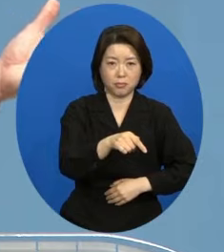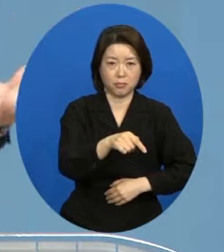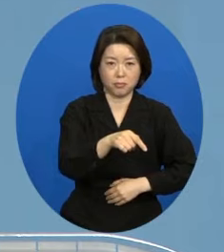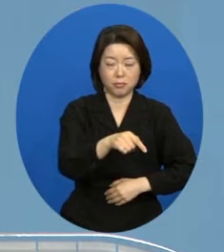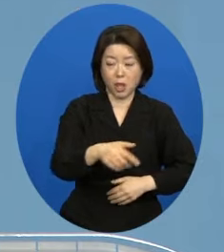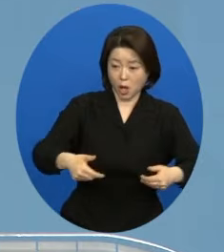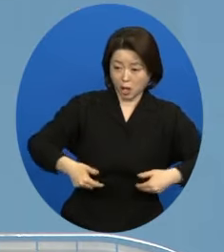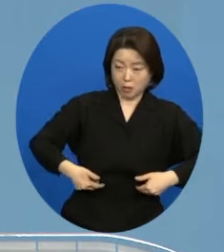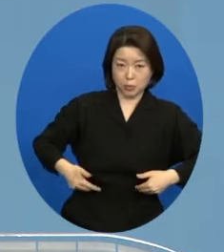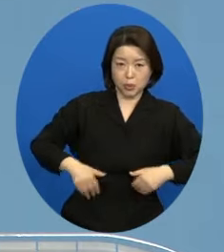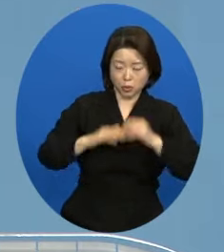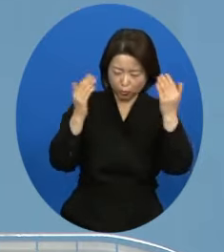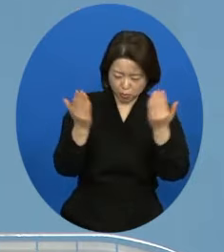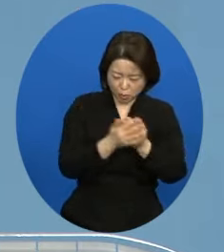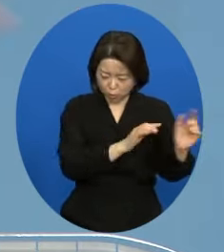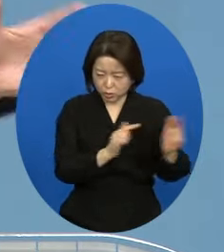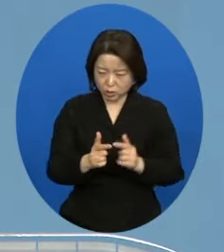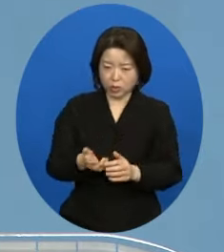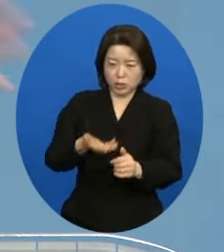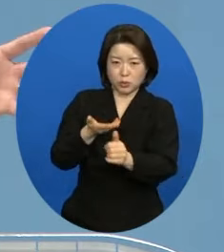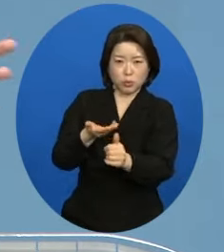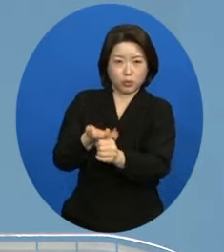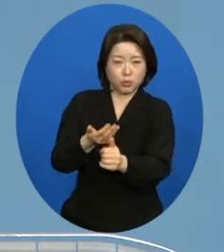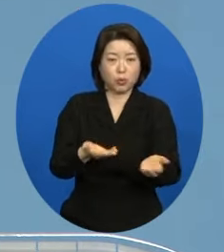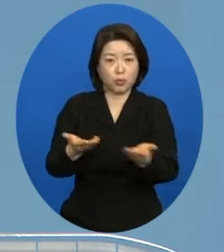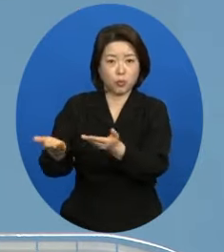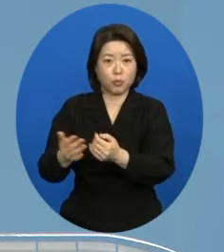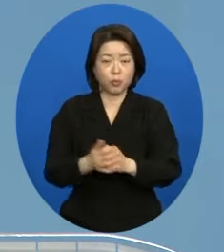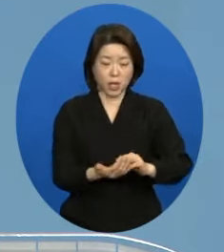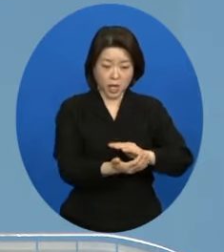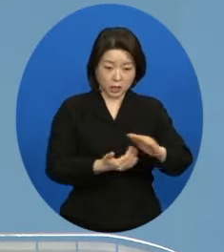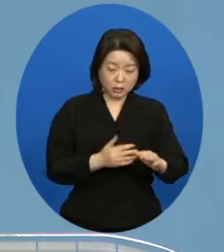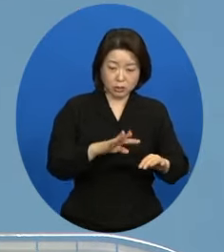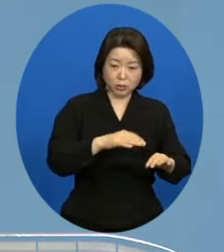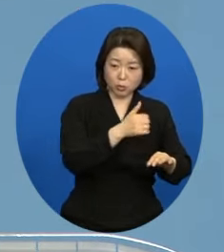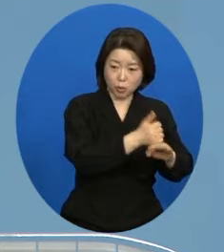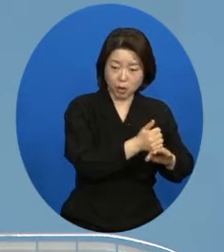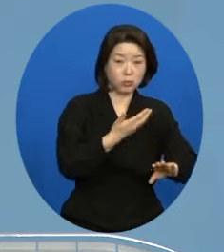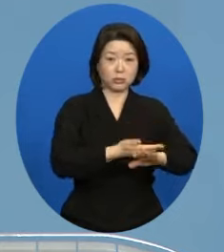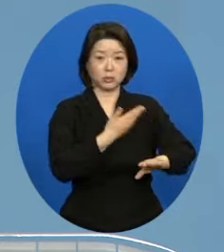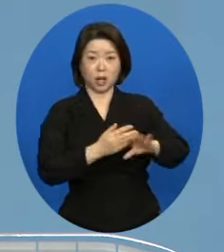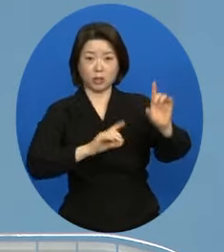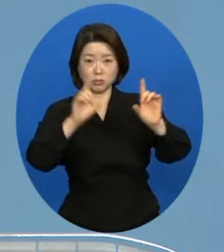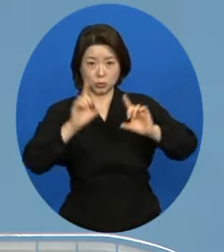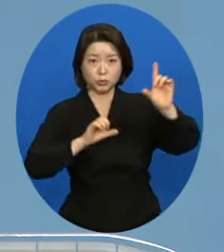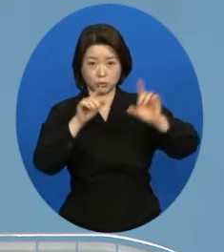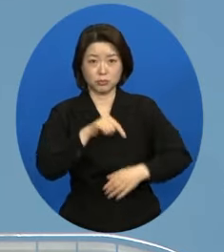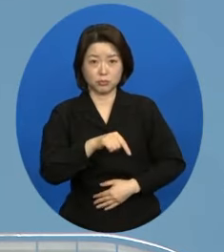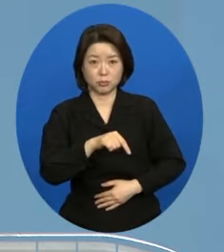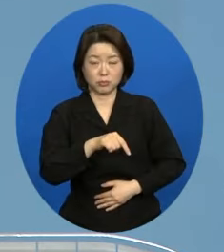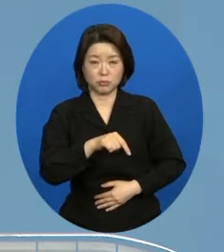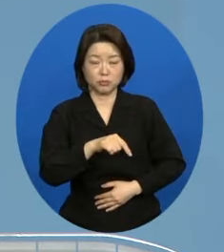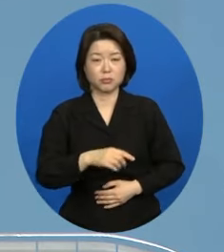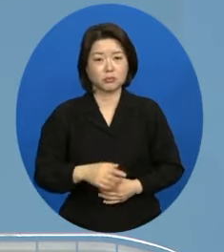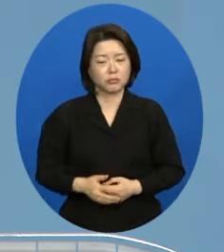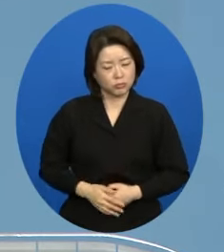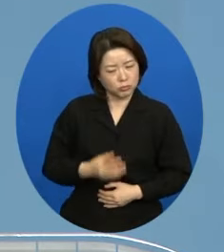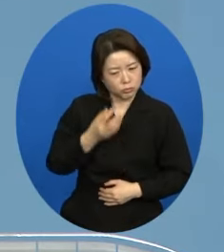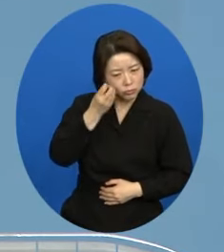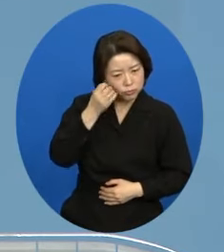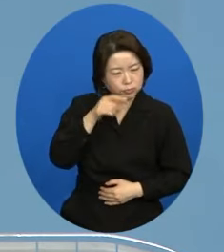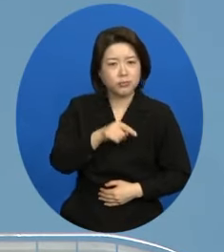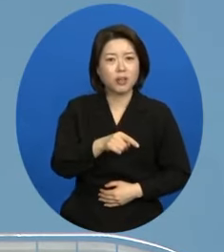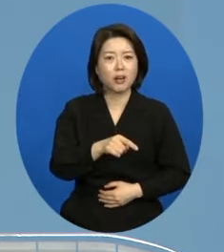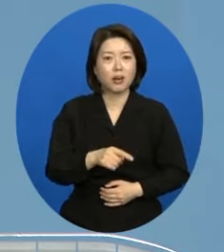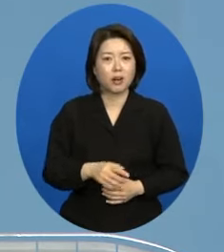바벨론 왕이 공급을 해줘 너무나 다른 지금 반전이 일어나죠 이렇게 너무 다르잖아요 이렇게 아 도대체 이게